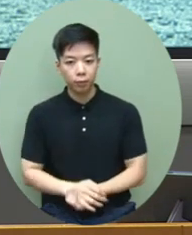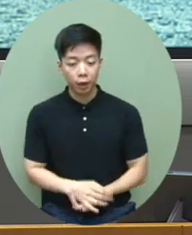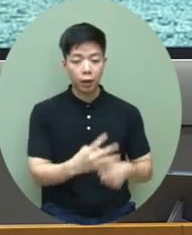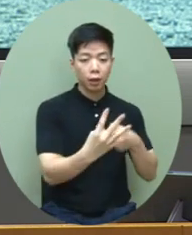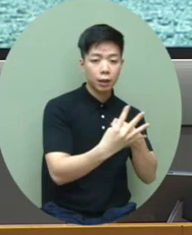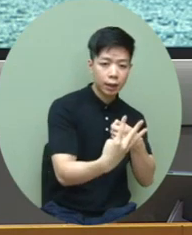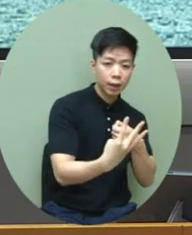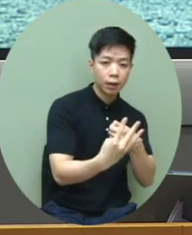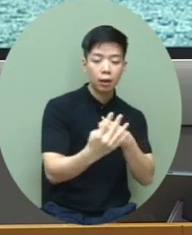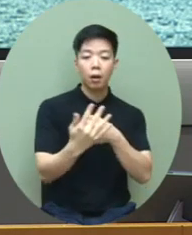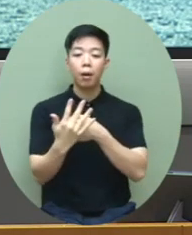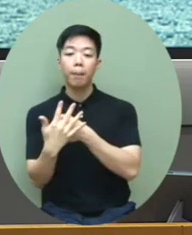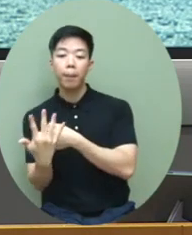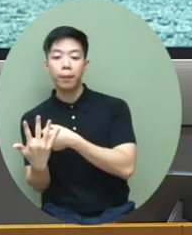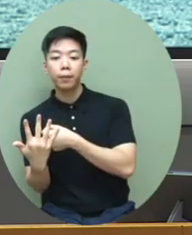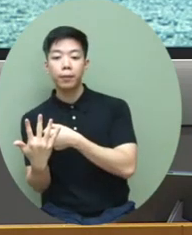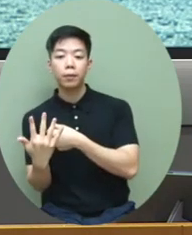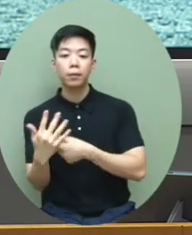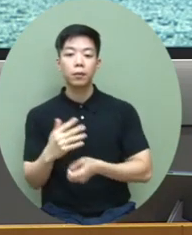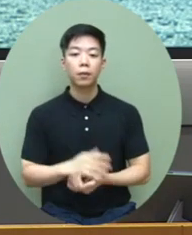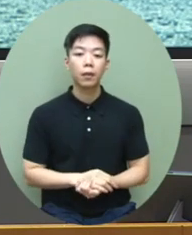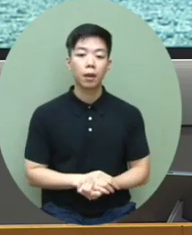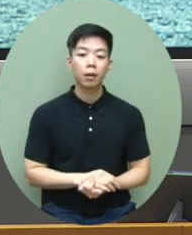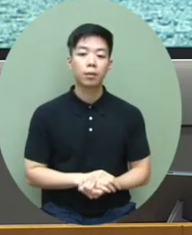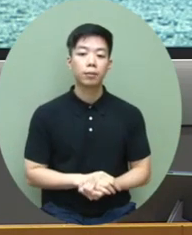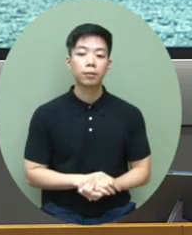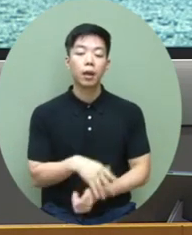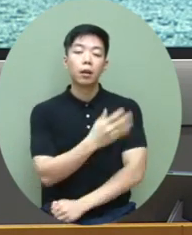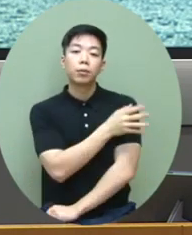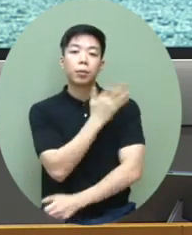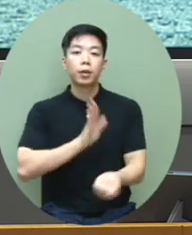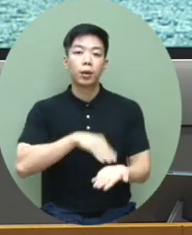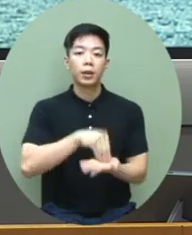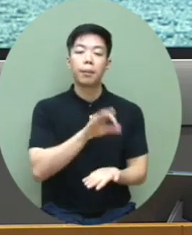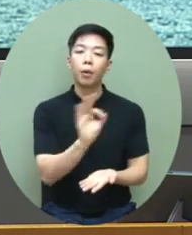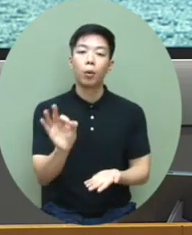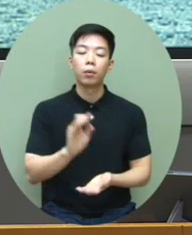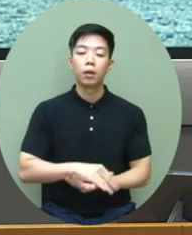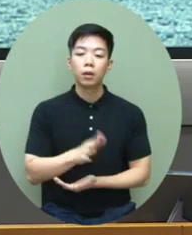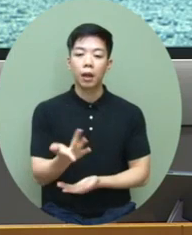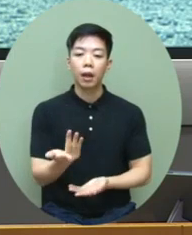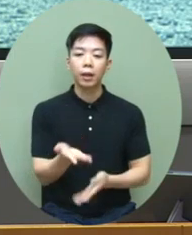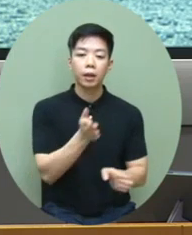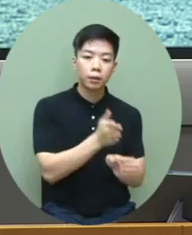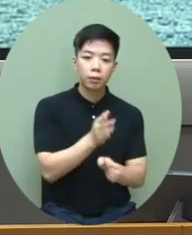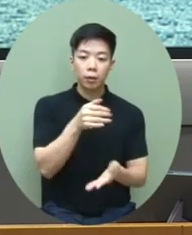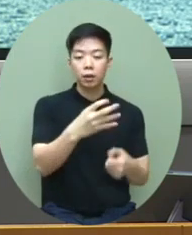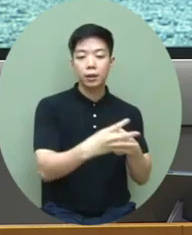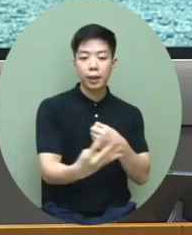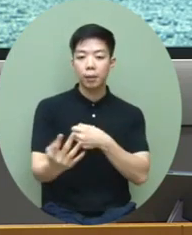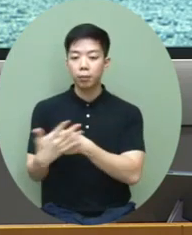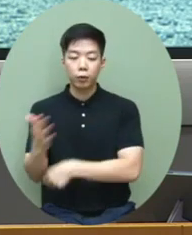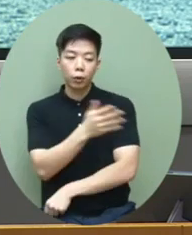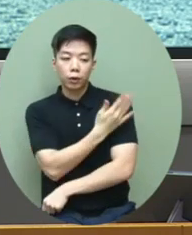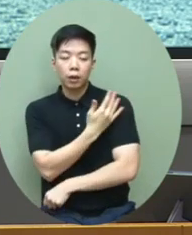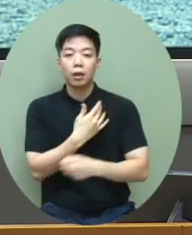嘅即係佢暫時未有工作人員受感染啦。咁但係真係有幾多位咧，我都要再問一問啦。